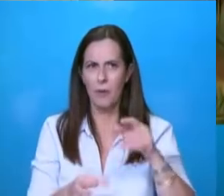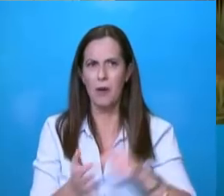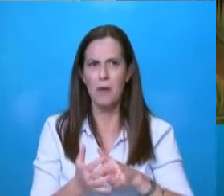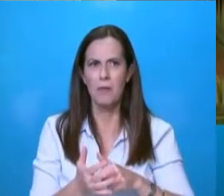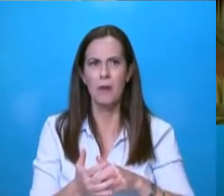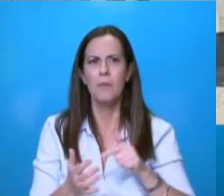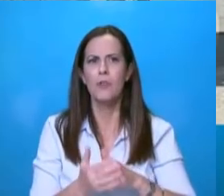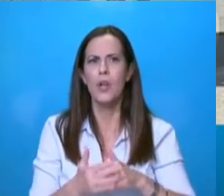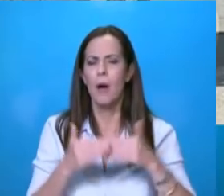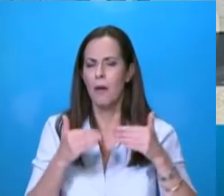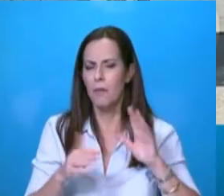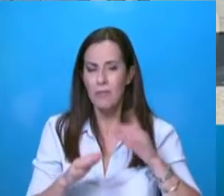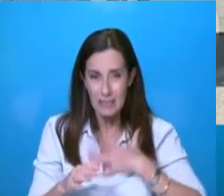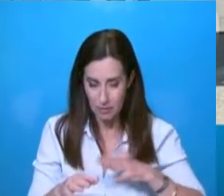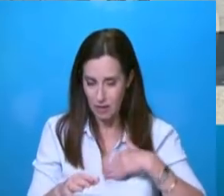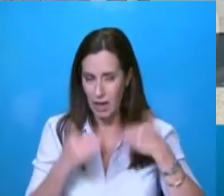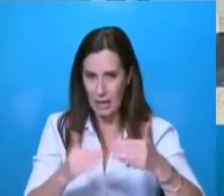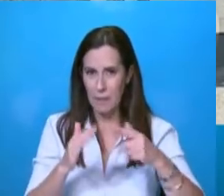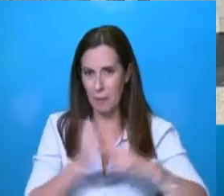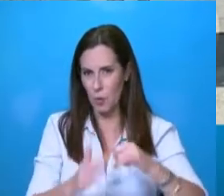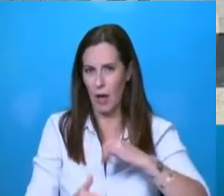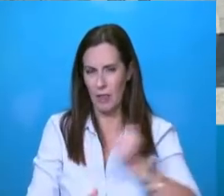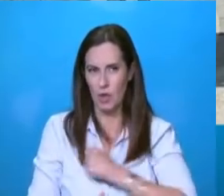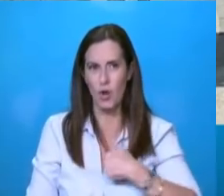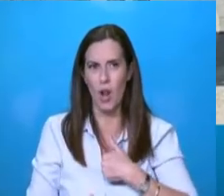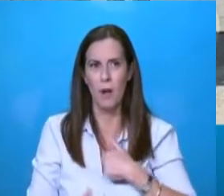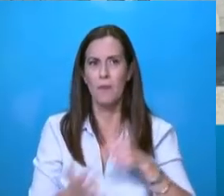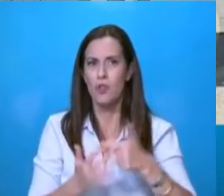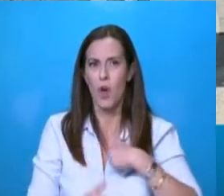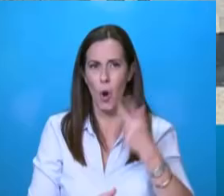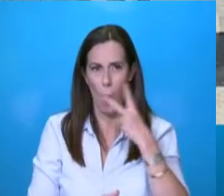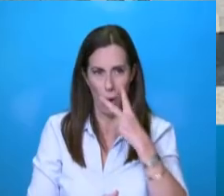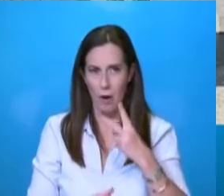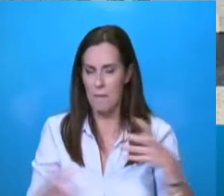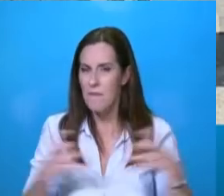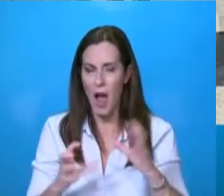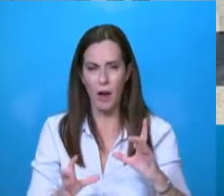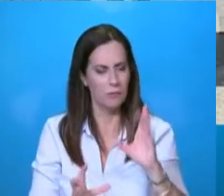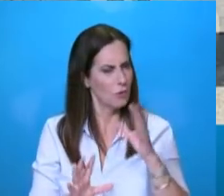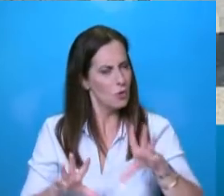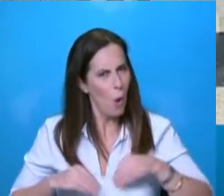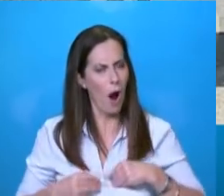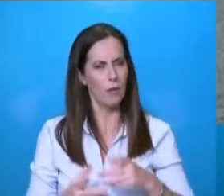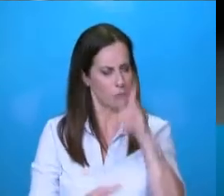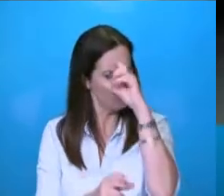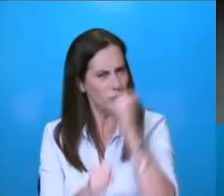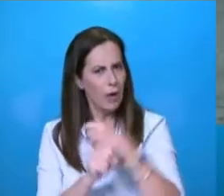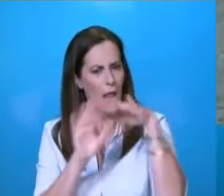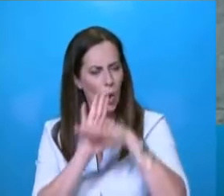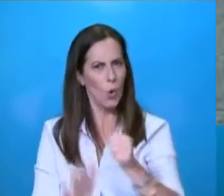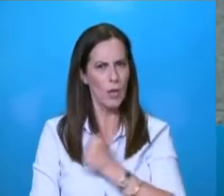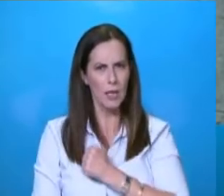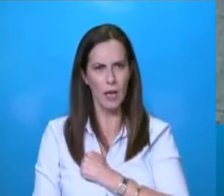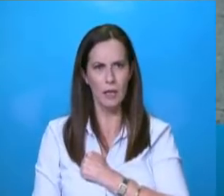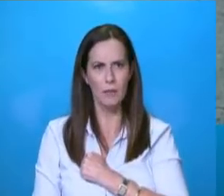את המטרות הדתיות שלי, כן? מכיוון שאני לא רואה מפלגה שמוכנה לעמוד על העקרונות הדתיים,